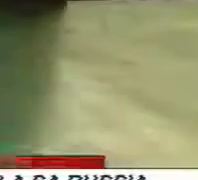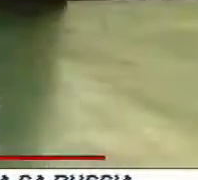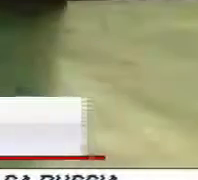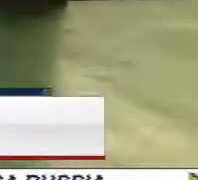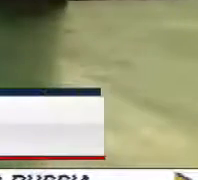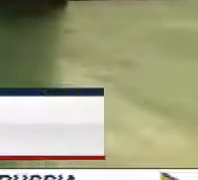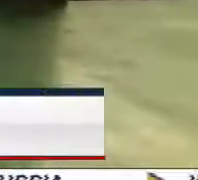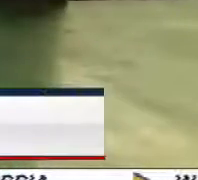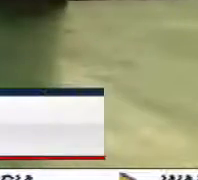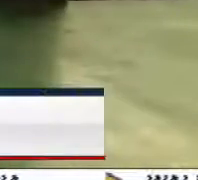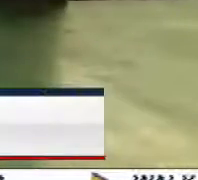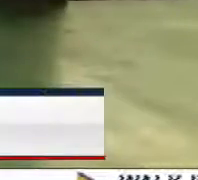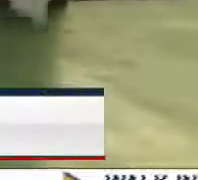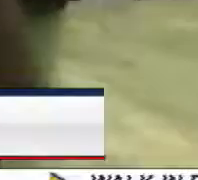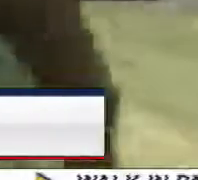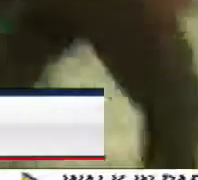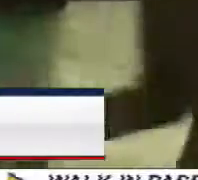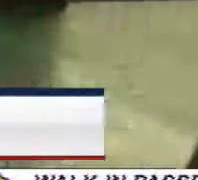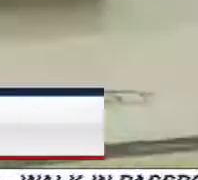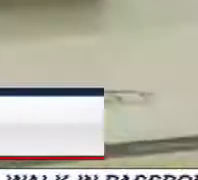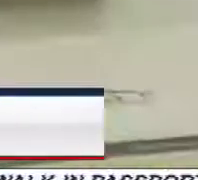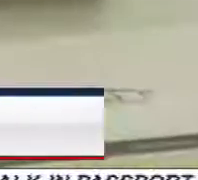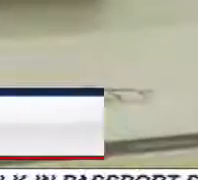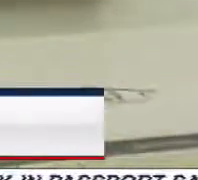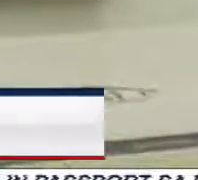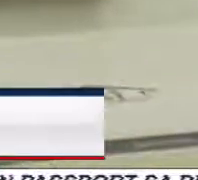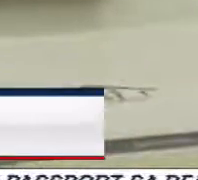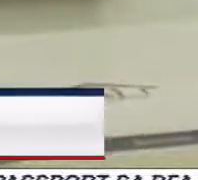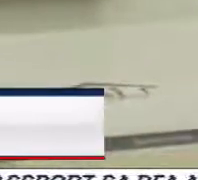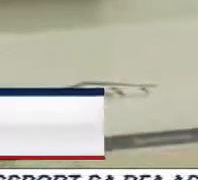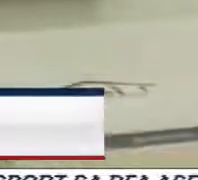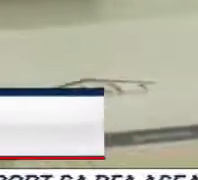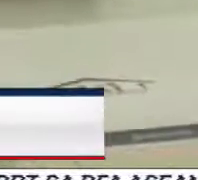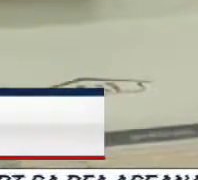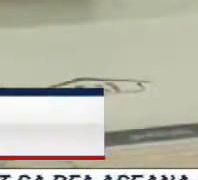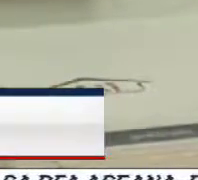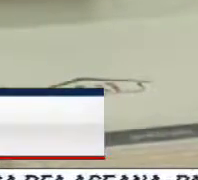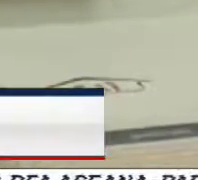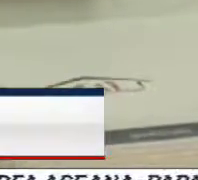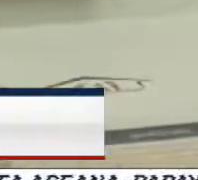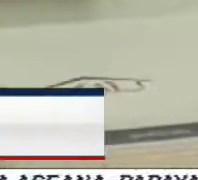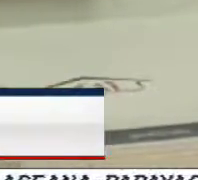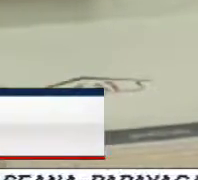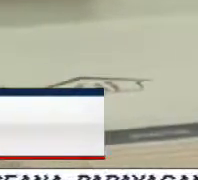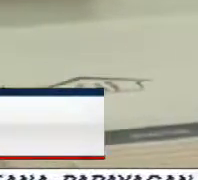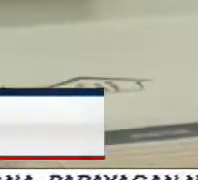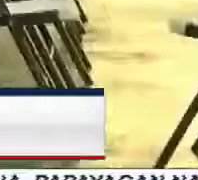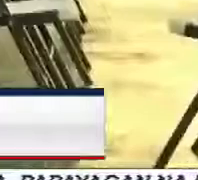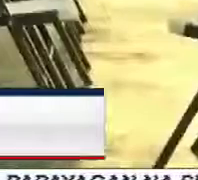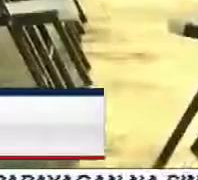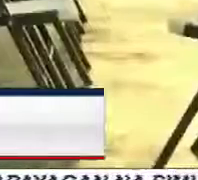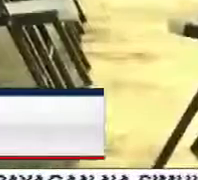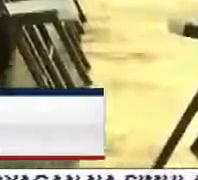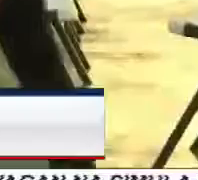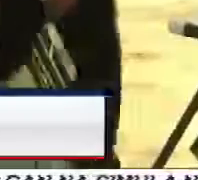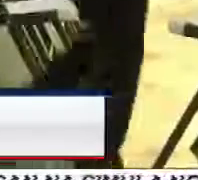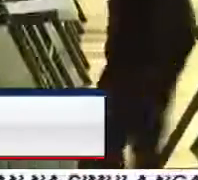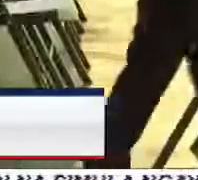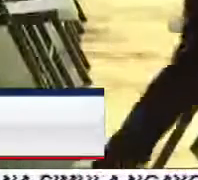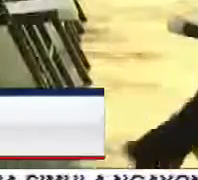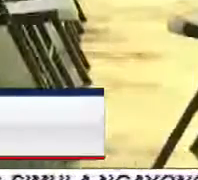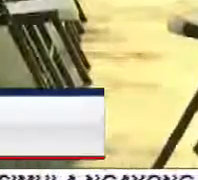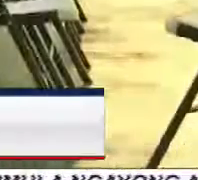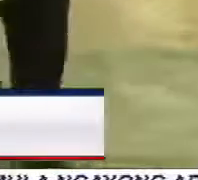ng kanilang mga bagahe at family picture. Magsasagawa rin ng orientation sa mga pamilya, at ang pinakahuli